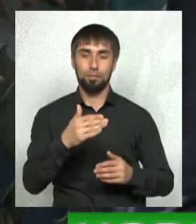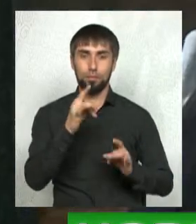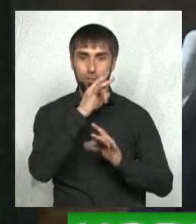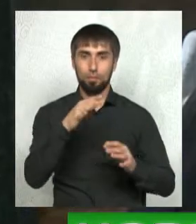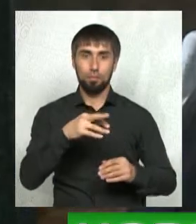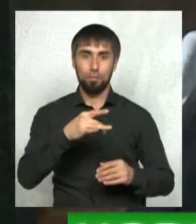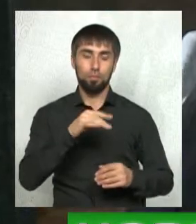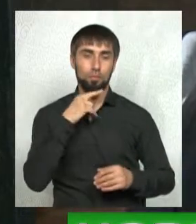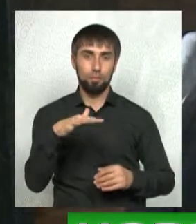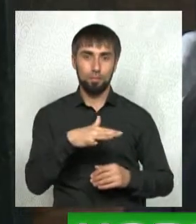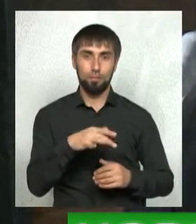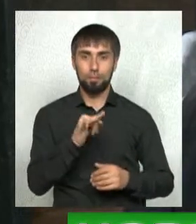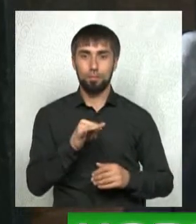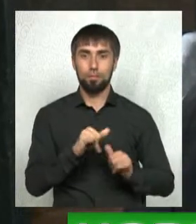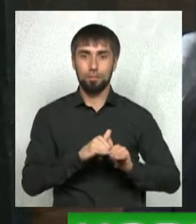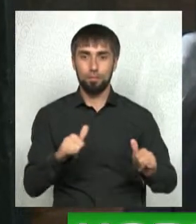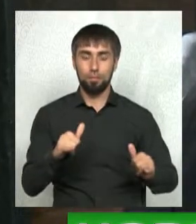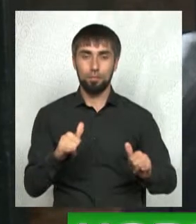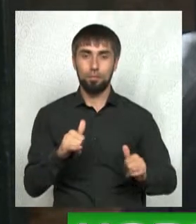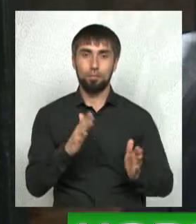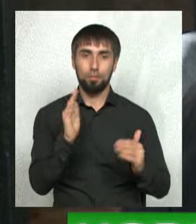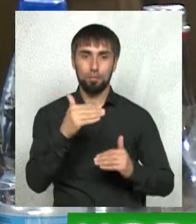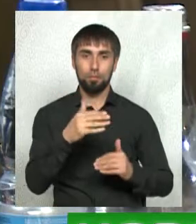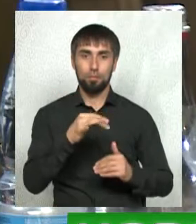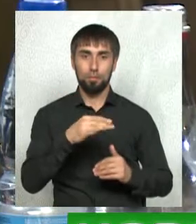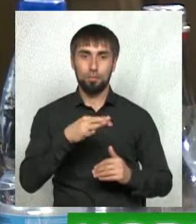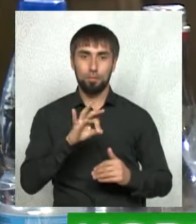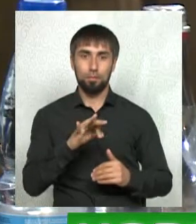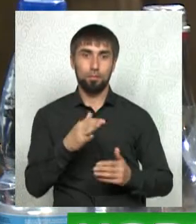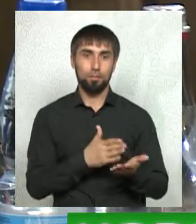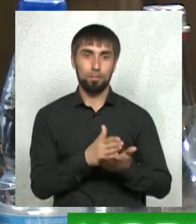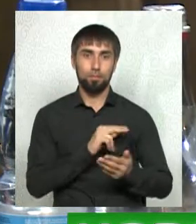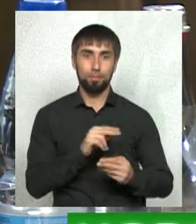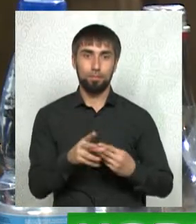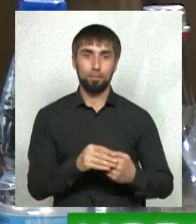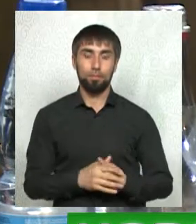культурного пространства России и расширение рамок творческого сотрудничества.